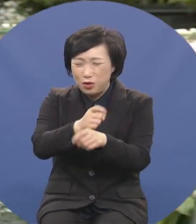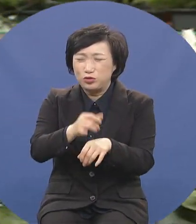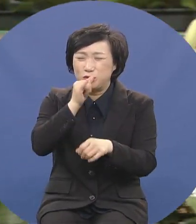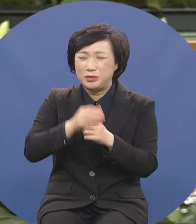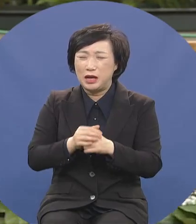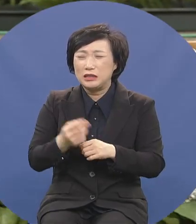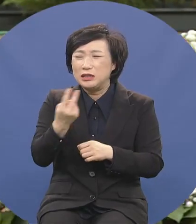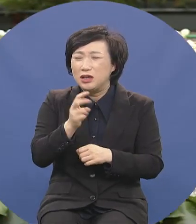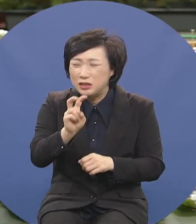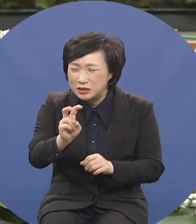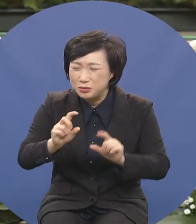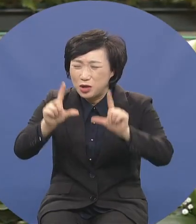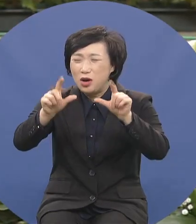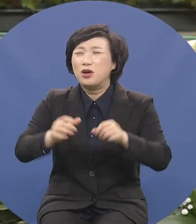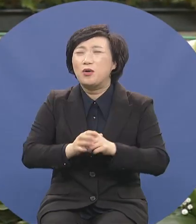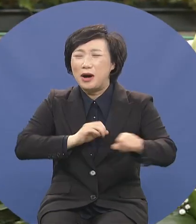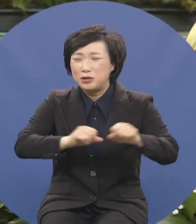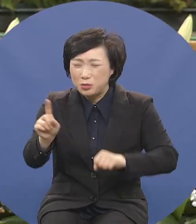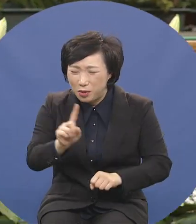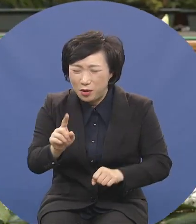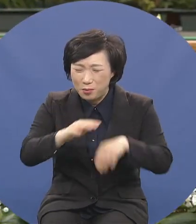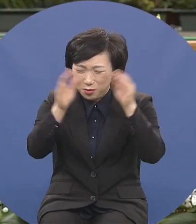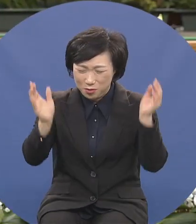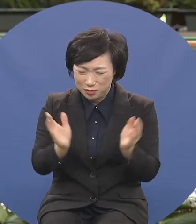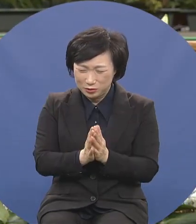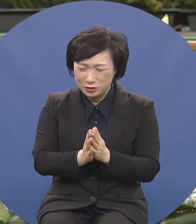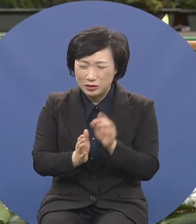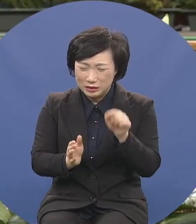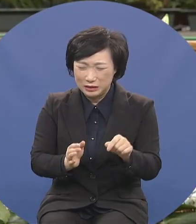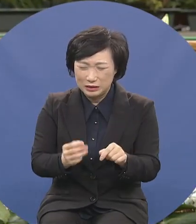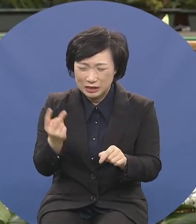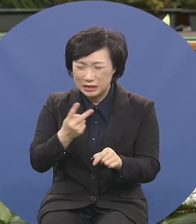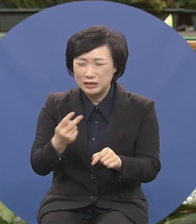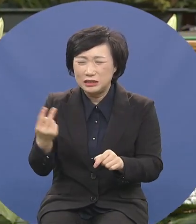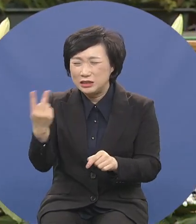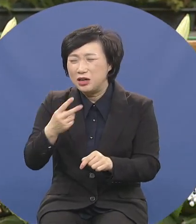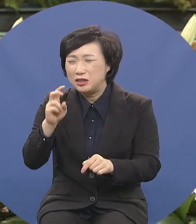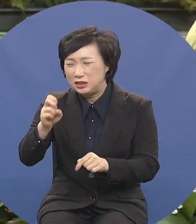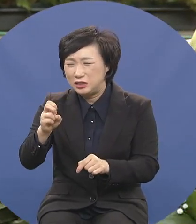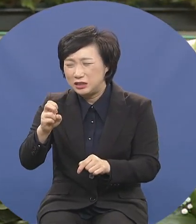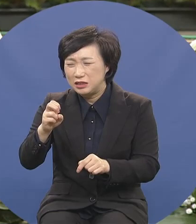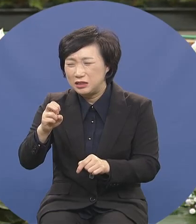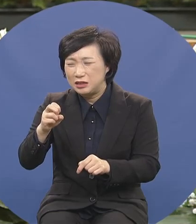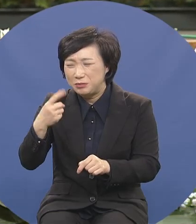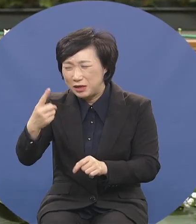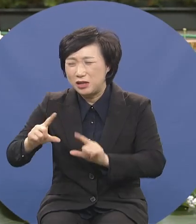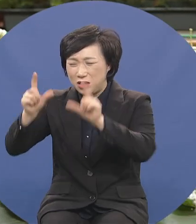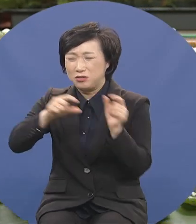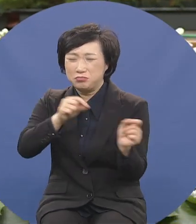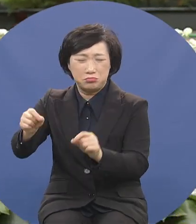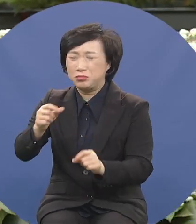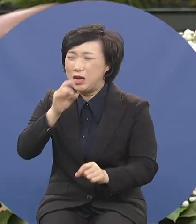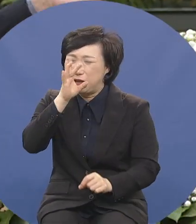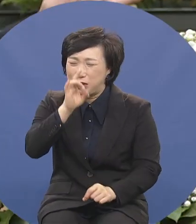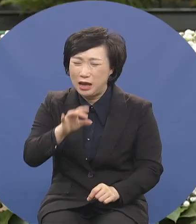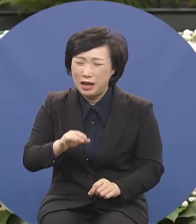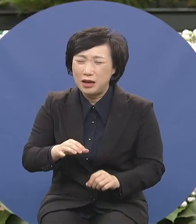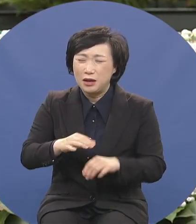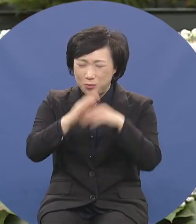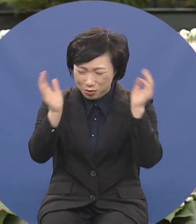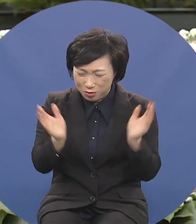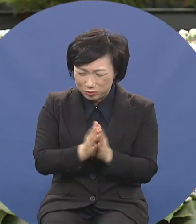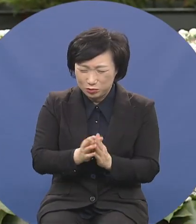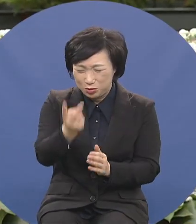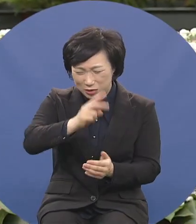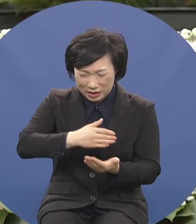2020년도에 어떻게 활동했든지 너는 다시 2020년도까지 같이 갈 수 없어. 너는 돌아서서